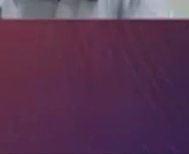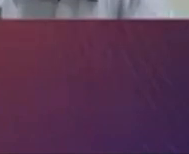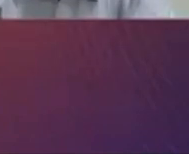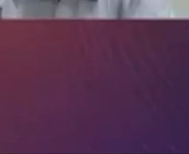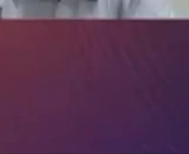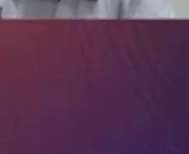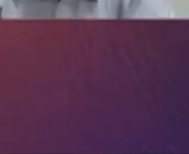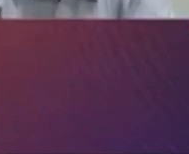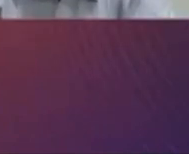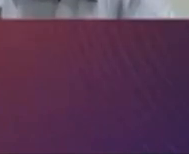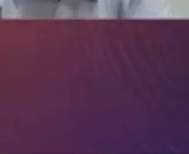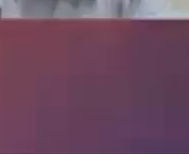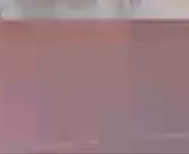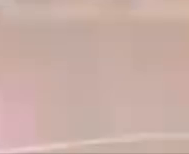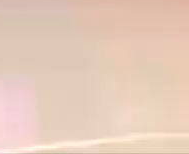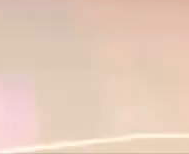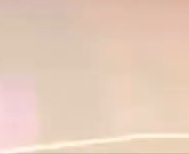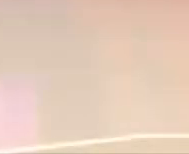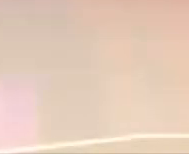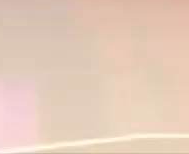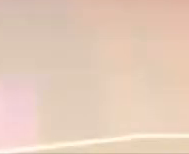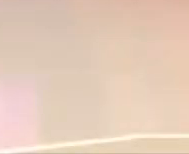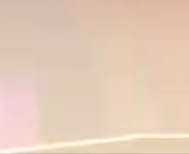Baik Terima kasih bapak ibu